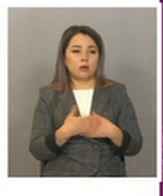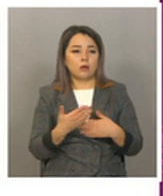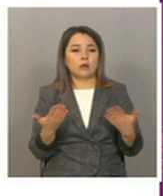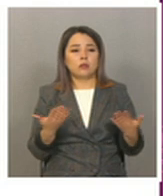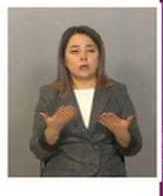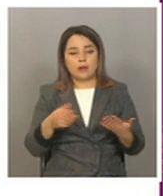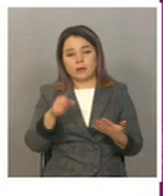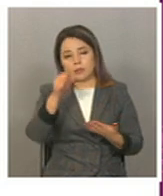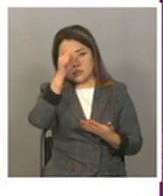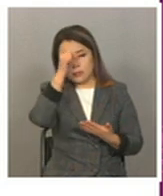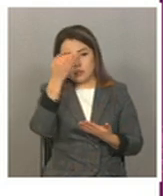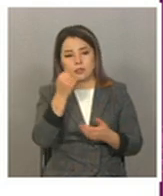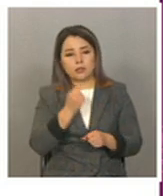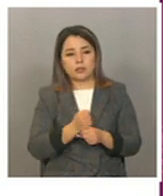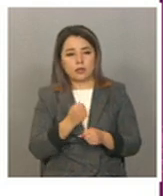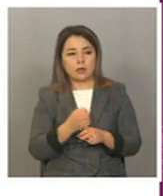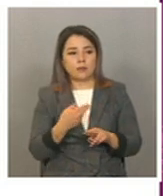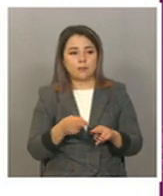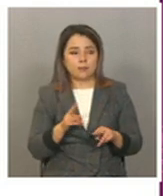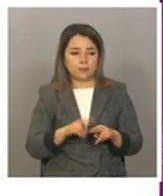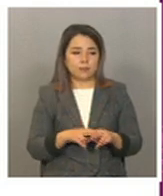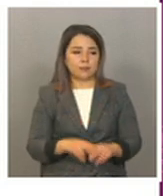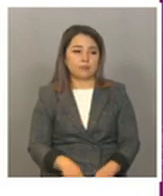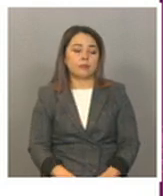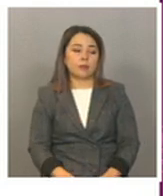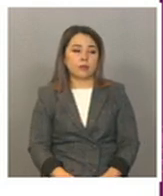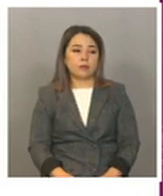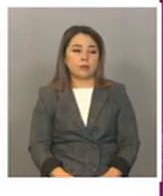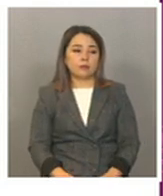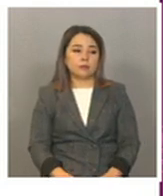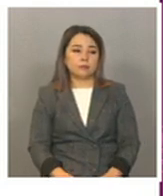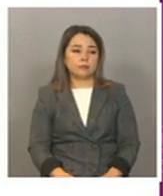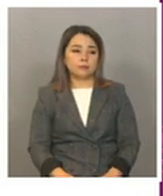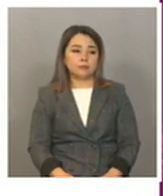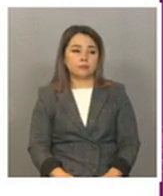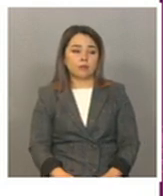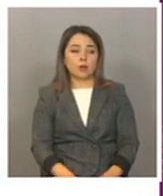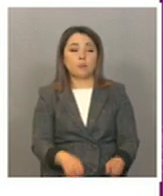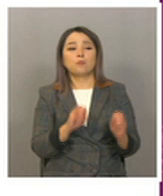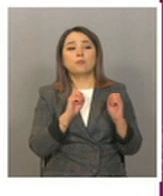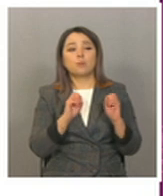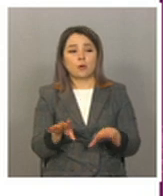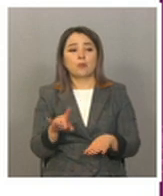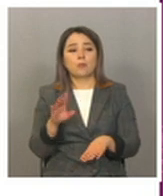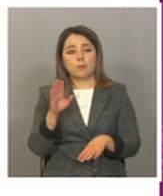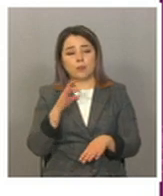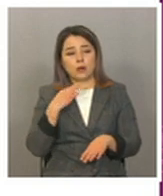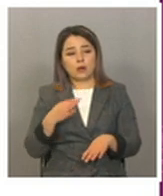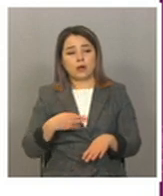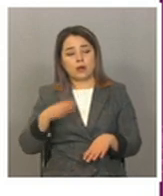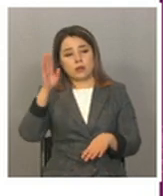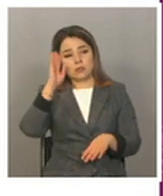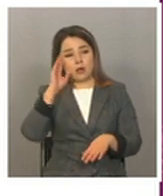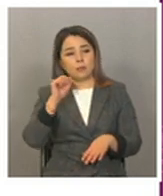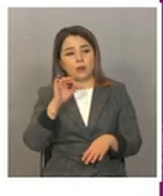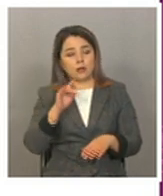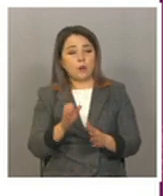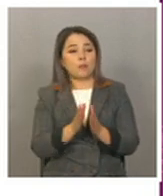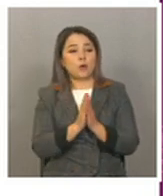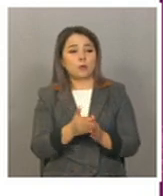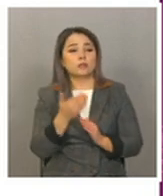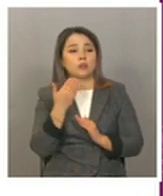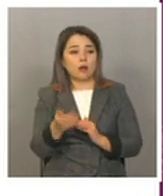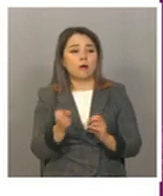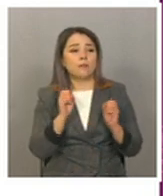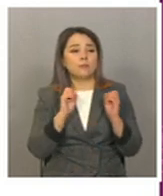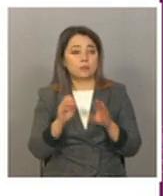За какие грехи? Второй пункт. Брось мальчика, Акбара! Брось, прошу тебя,